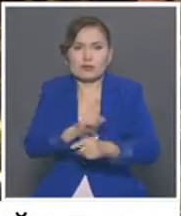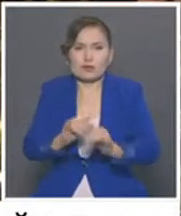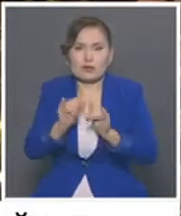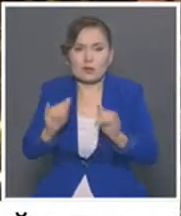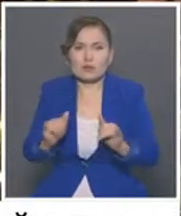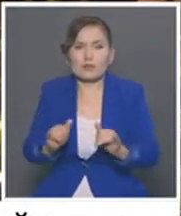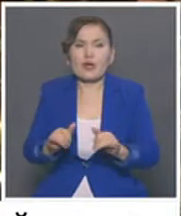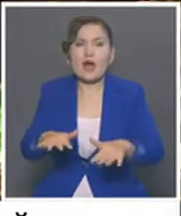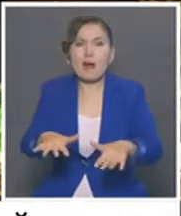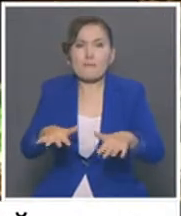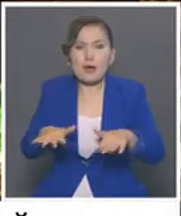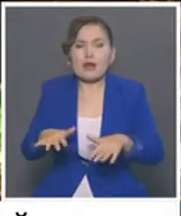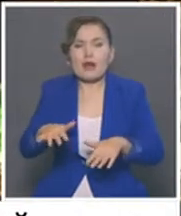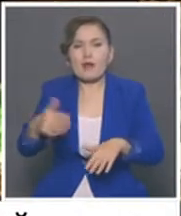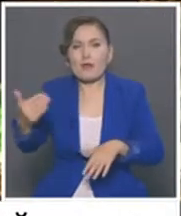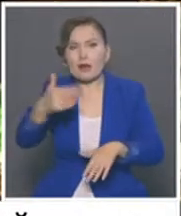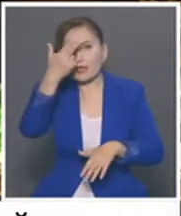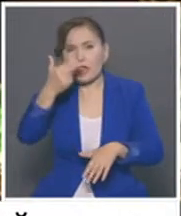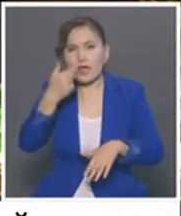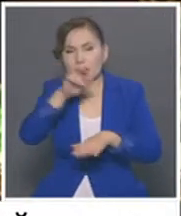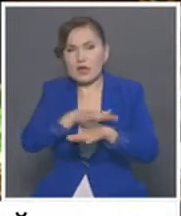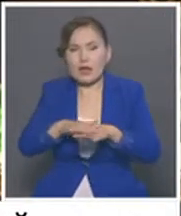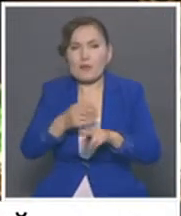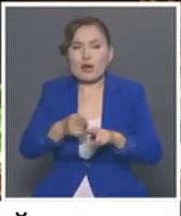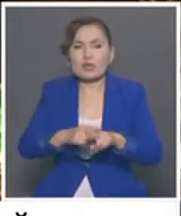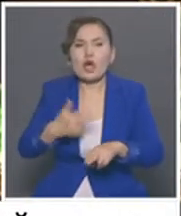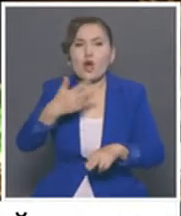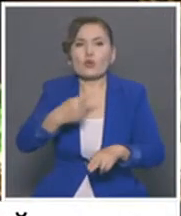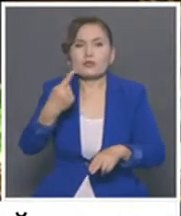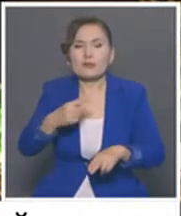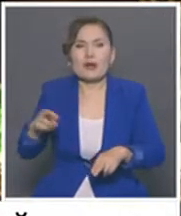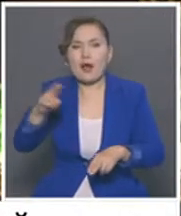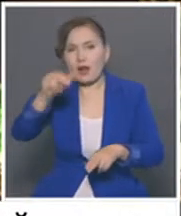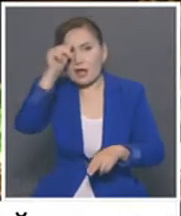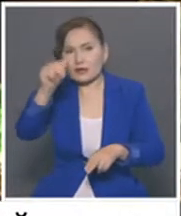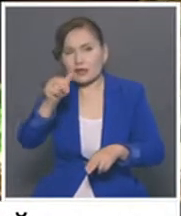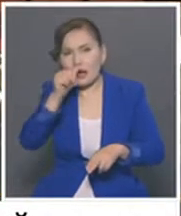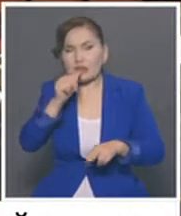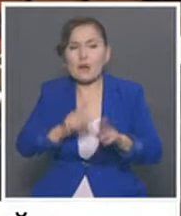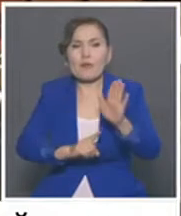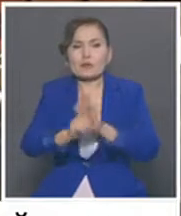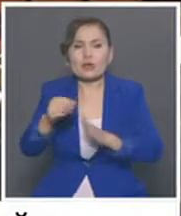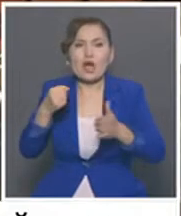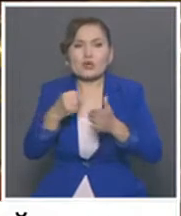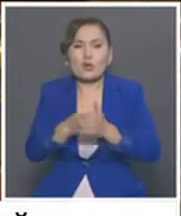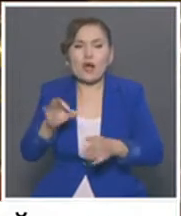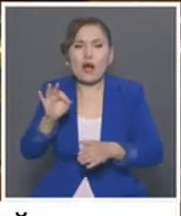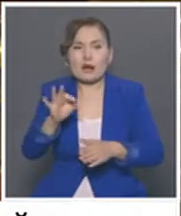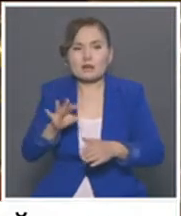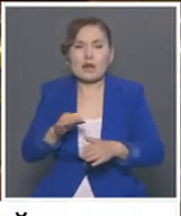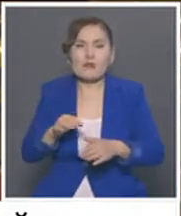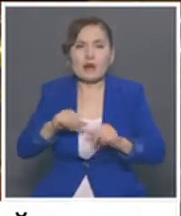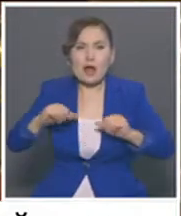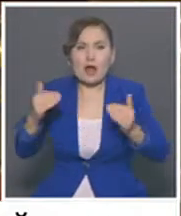Италия парламентінің жоғарғы палатасы қаңтардың 31-де жарияланған төтенше жағдай режимін қазанның 15-не дейін созу туралы құжатты мақұлдады. Бұл